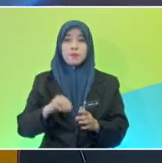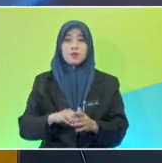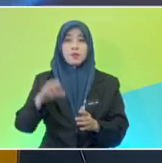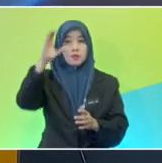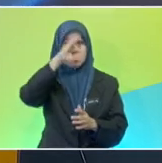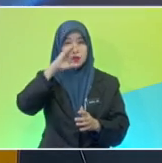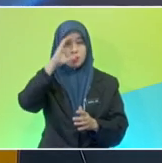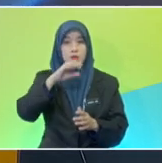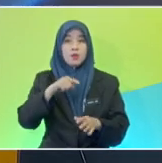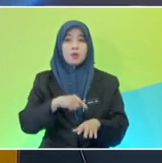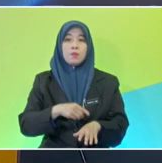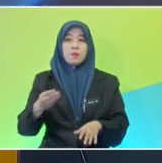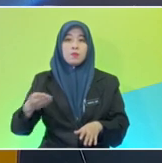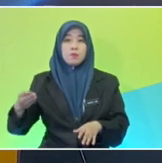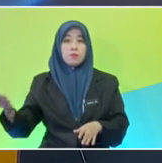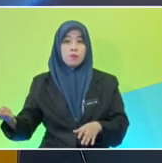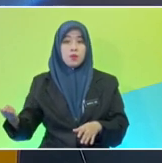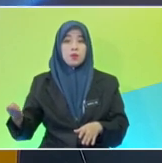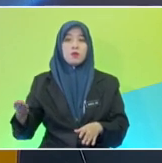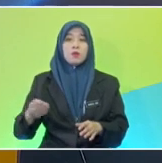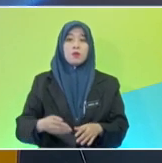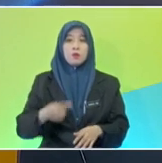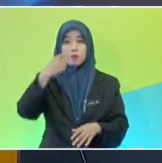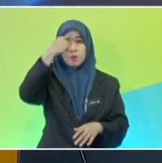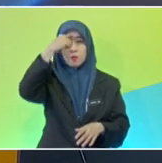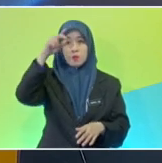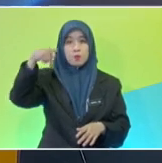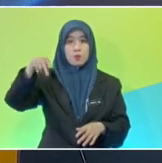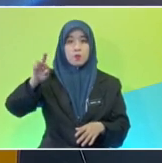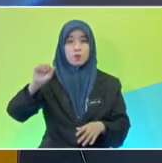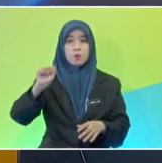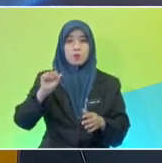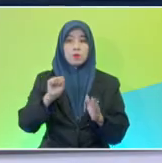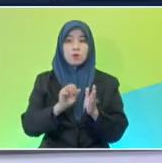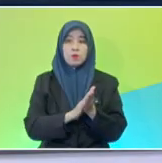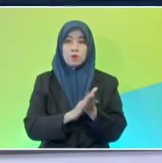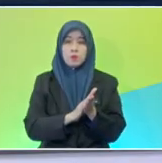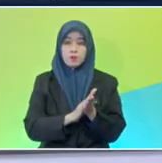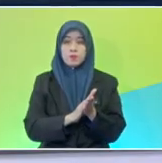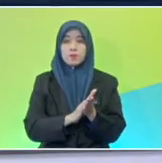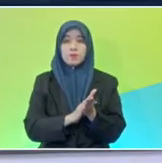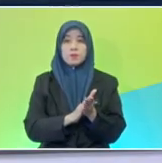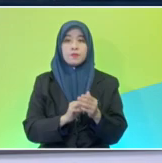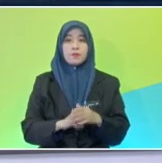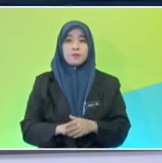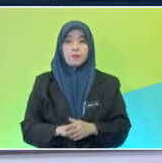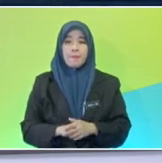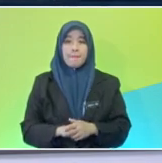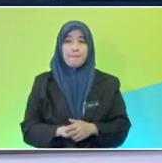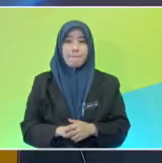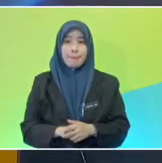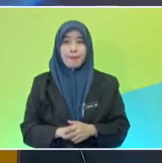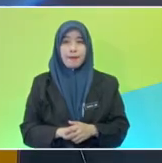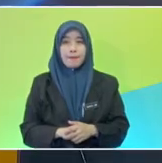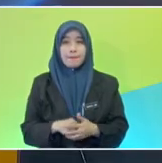Pelantar D5 KPM. Kalau D5 lain tu dia buah. Betul. Jadi Pelantar D5 KPM.